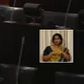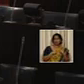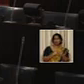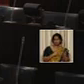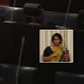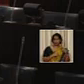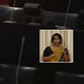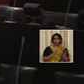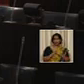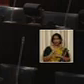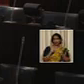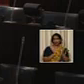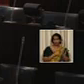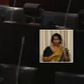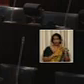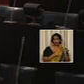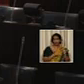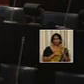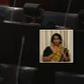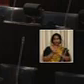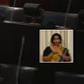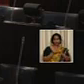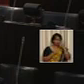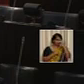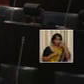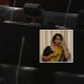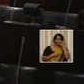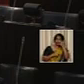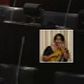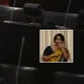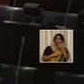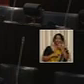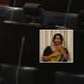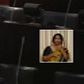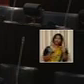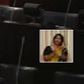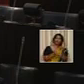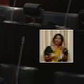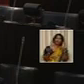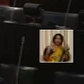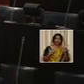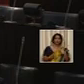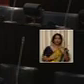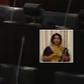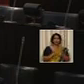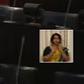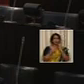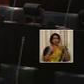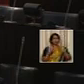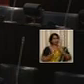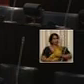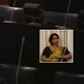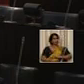තියෙනවා ජනතා විමුක්ති පෙරමුණ කරලා සඳුන් හෙත්ටි හිටපු මන්ත්‍රීතුමා ගෙනල්ලා ඒ අයට කතා කරලා කියනවා රණ්ඩු කරන්න රටේ කීර්ති නාමය විනාශ